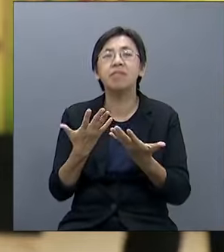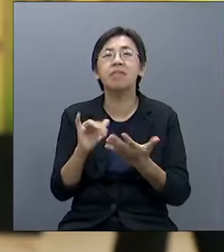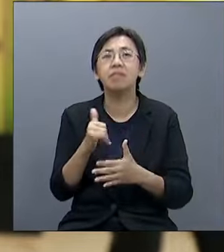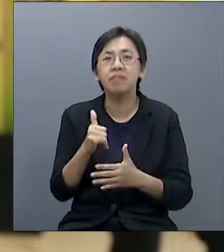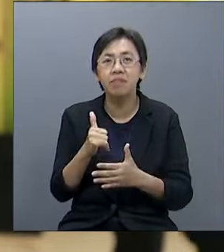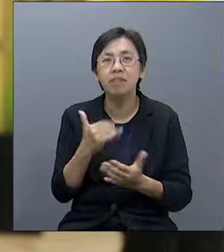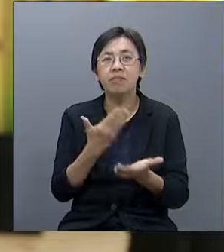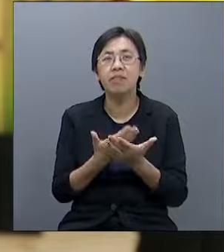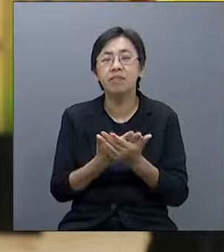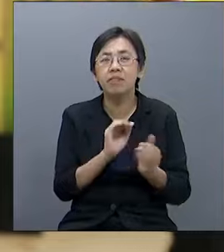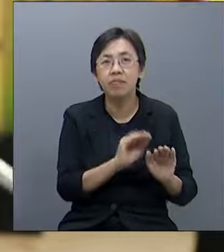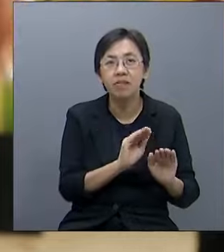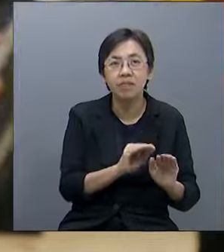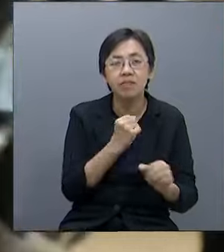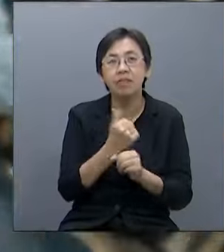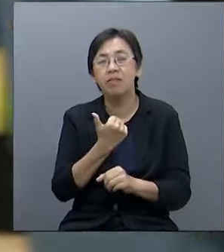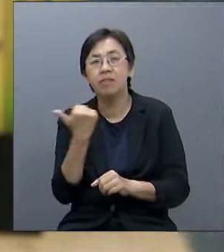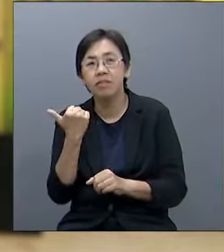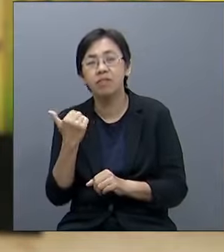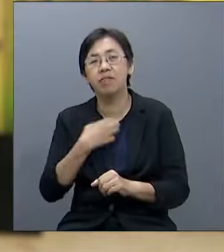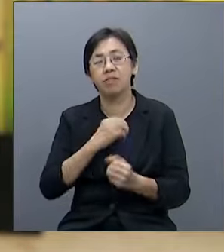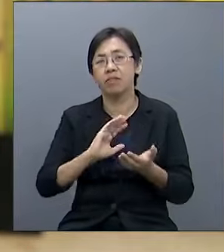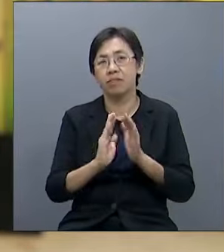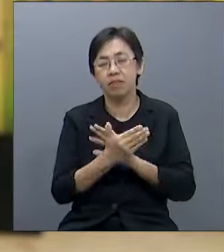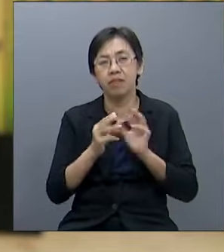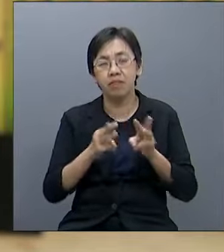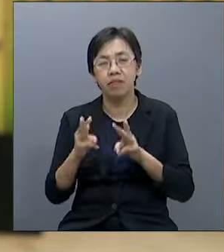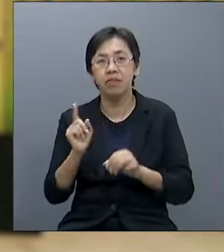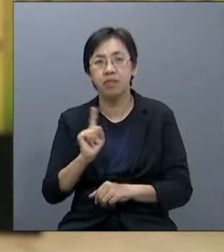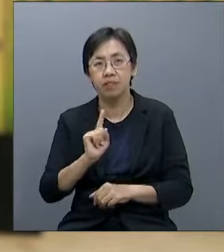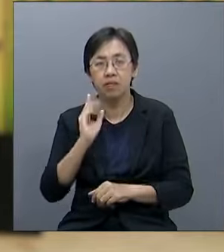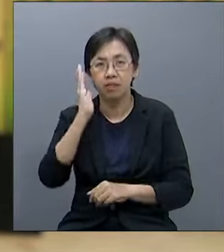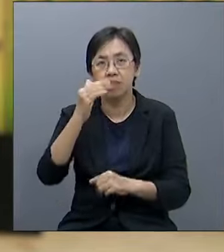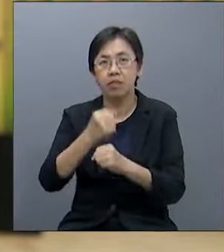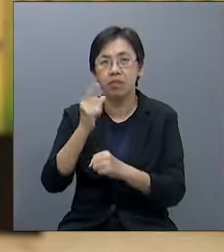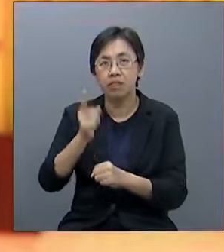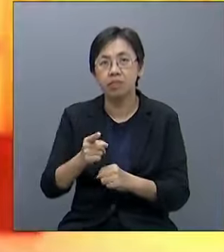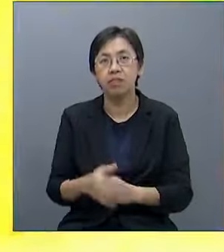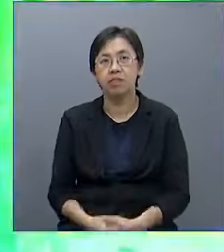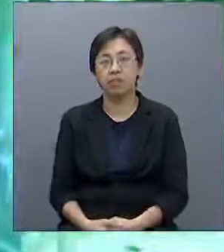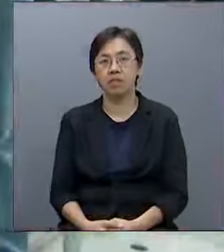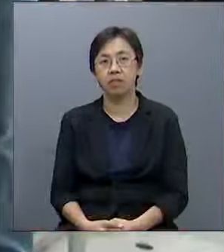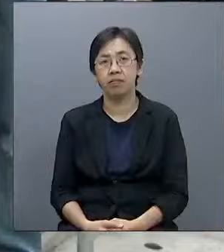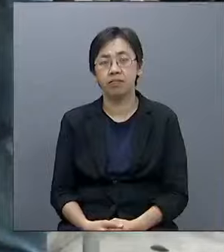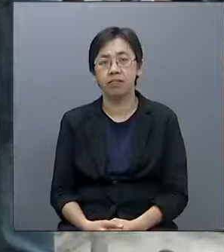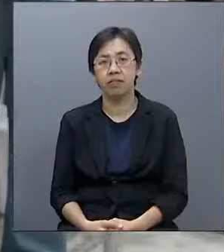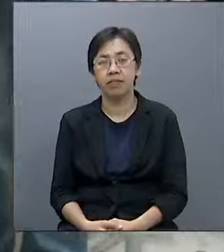ะใช้เงินออมไปทำเรื่องอื่นทีนี้เราจะลองเปลี่ยนยังไงบ้างเพื่อที่จะทำให้มันเกิดขึ้นได้จริงค่ะ